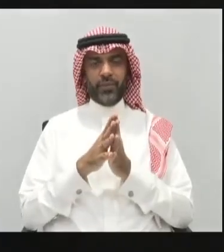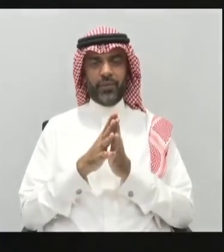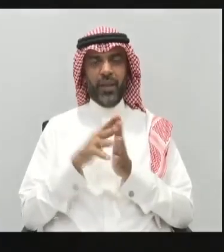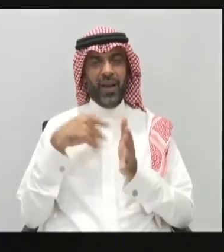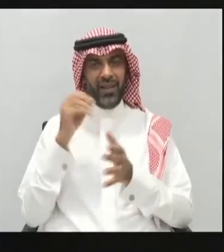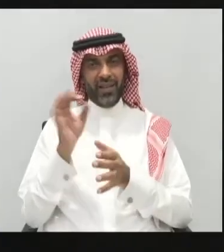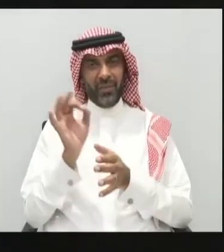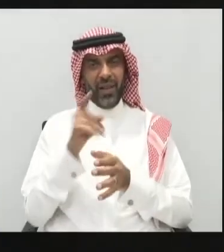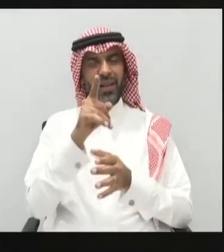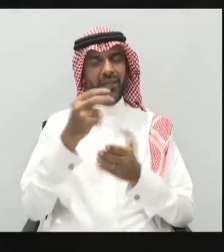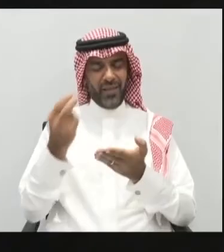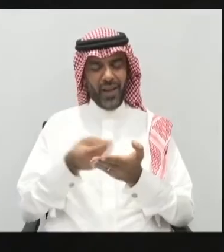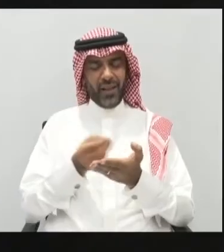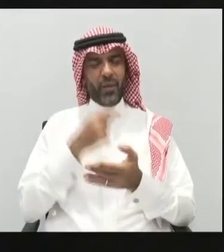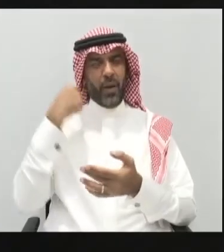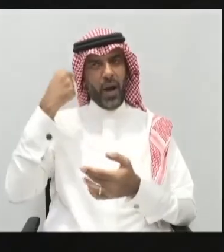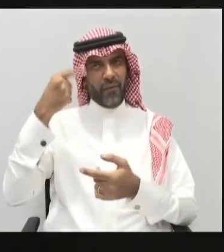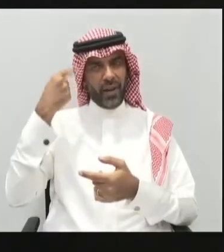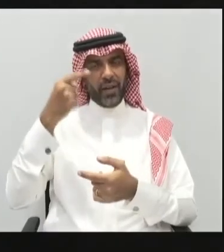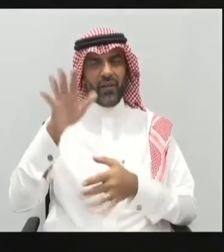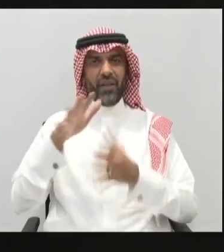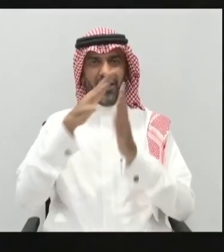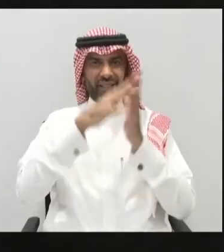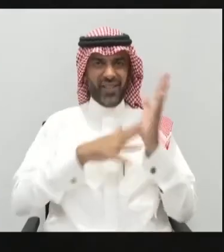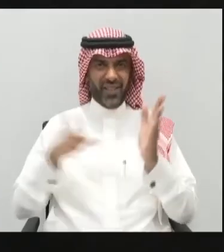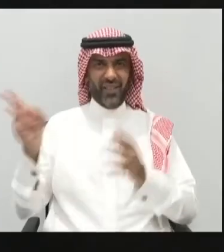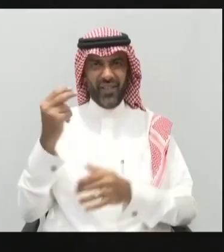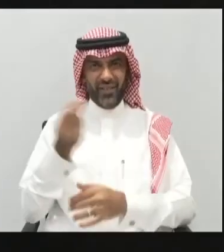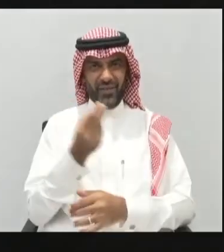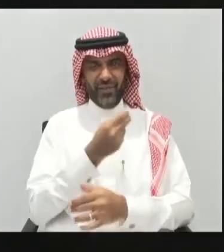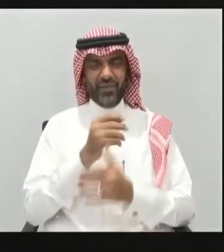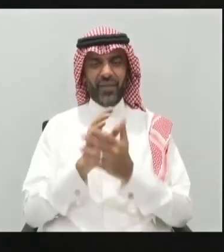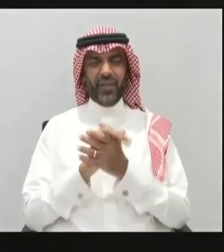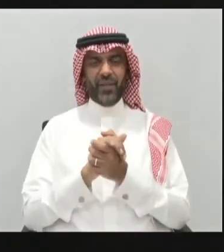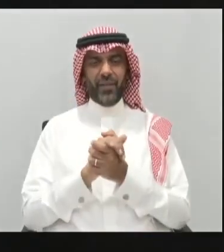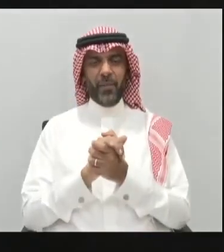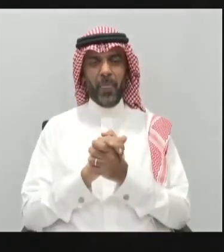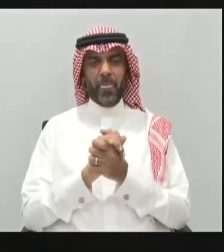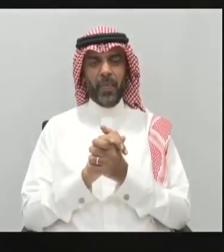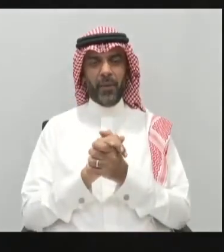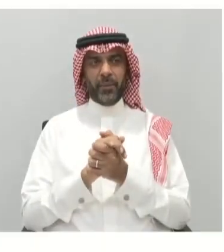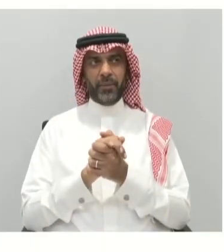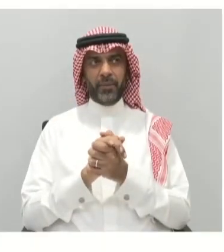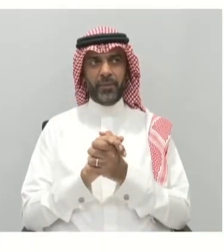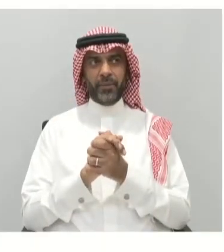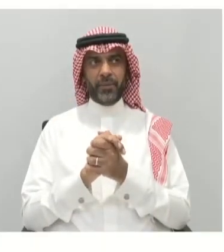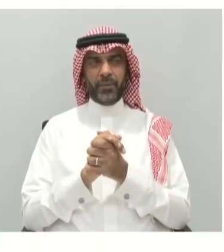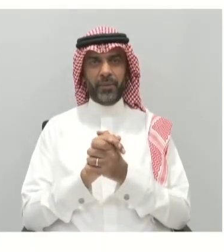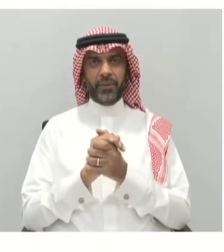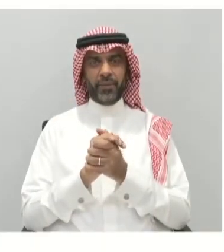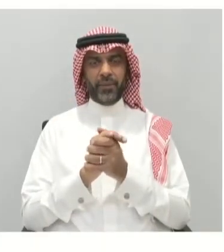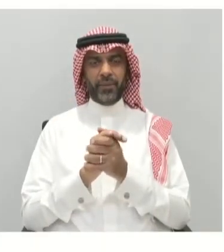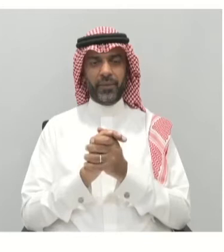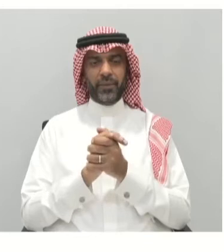وتكتبون هذه الامثله في هذه الصفحه وتاتون عند الواجب الاخر وهو